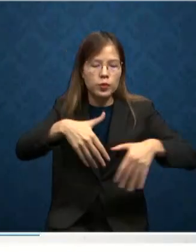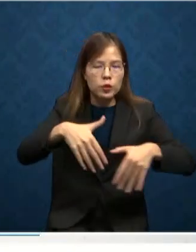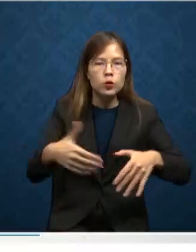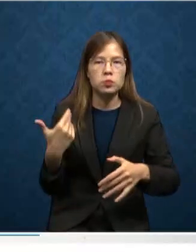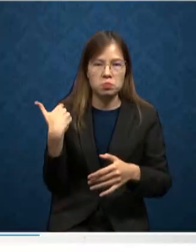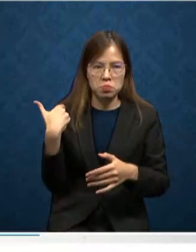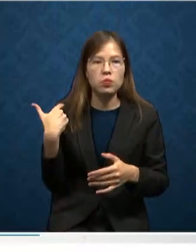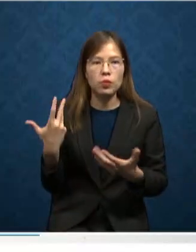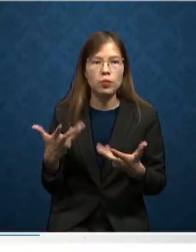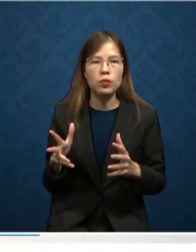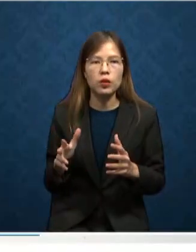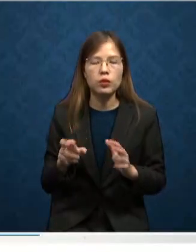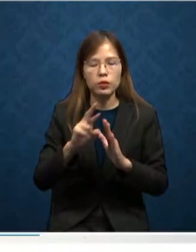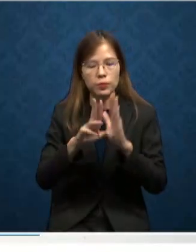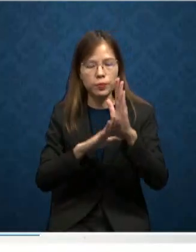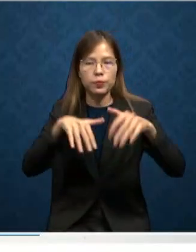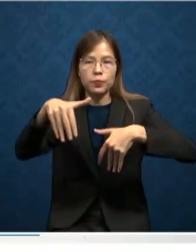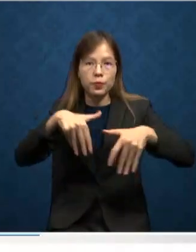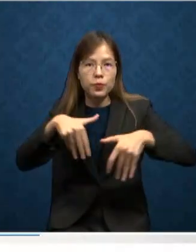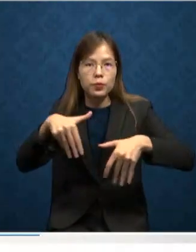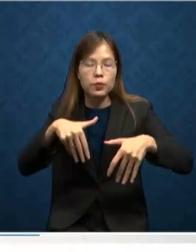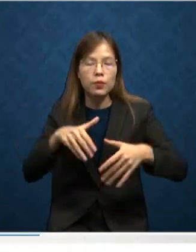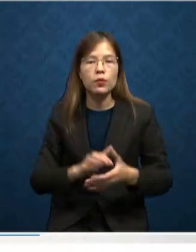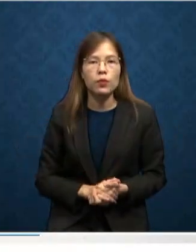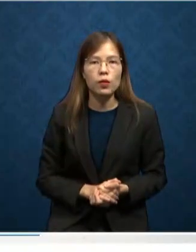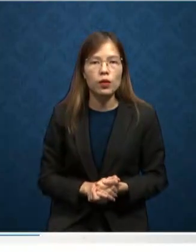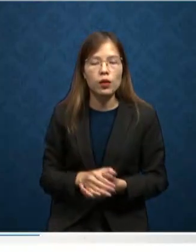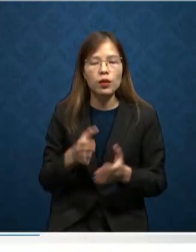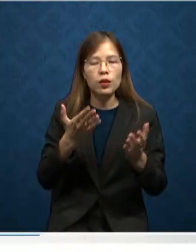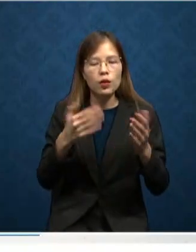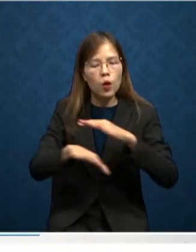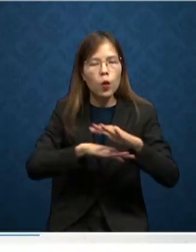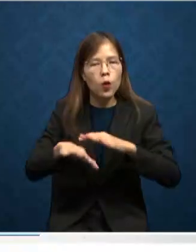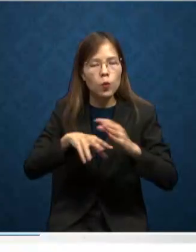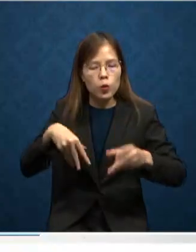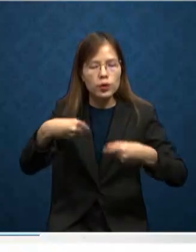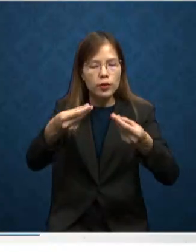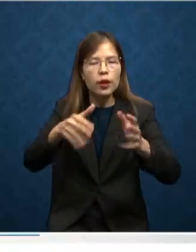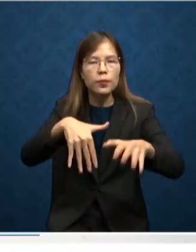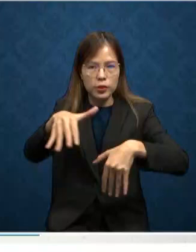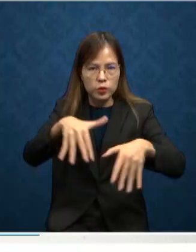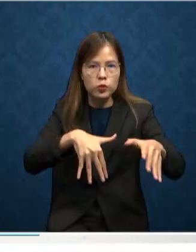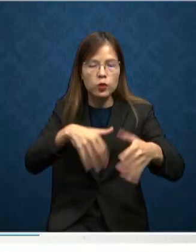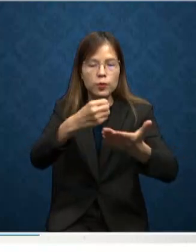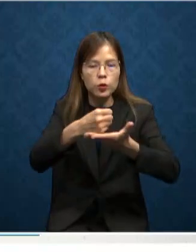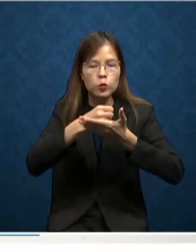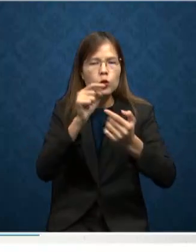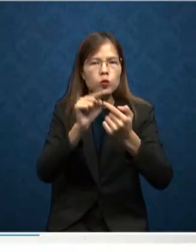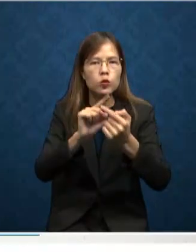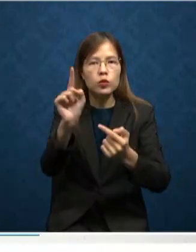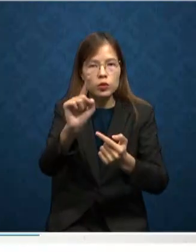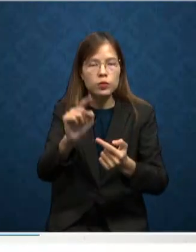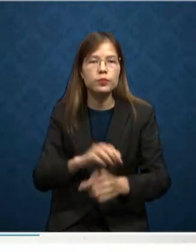อยู่แล้วอันนี้ต้องจัดเป็นระบบแล้วก็พยายามที่จะให้ข้อมูลกับประชาชนว่าเขามีตัวช่วยอยู่ที่ไหนบ้างอยู่ที่